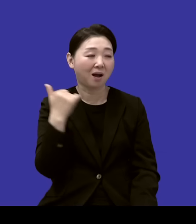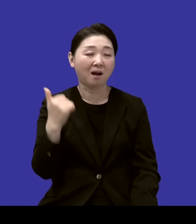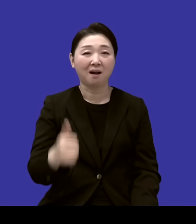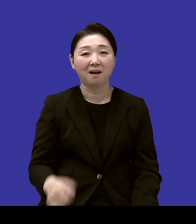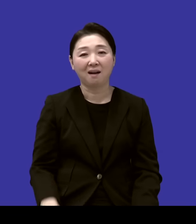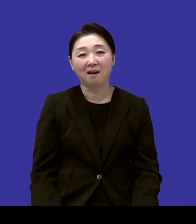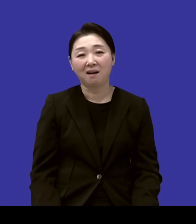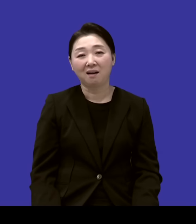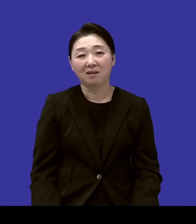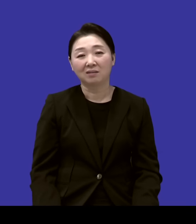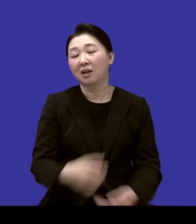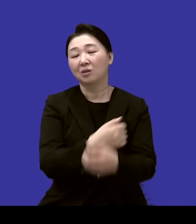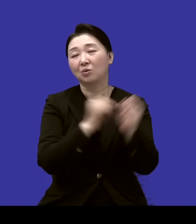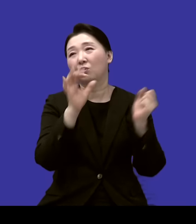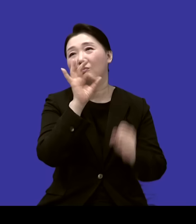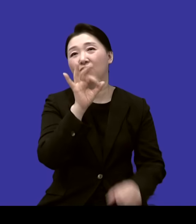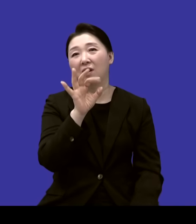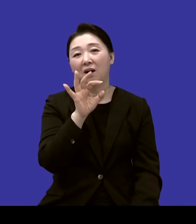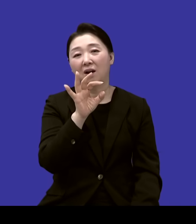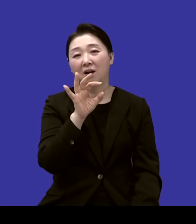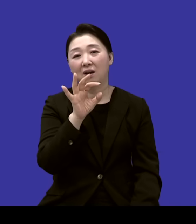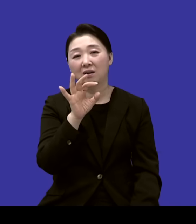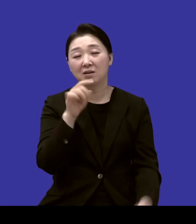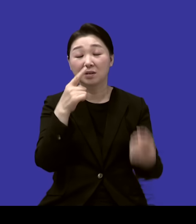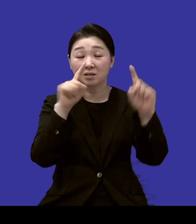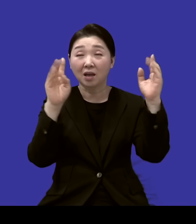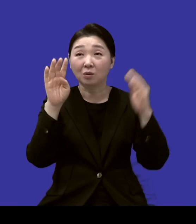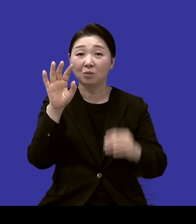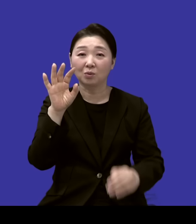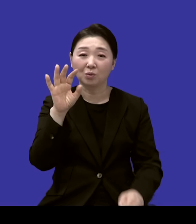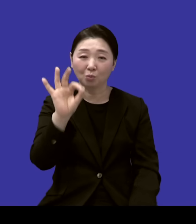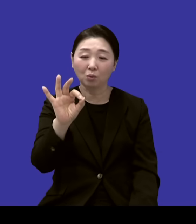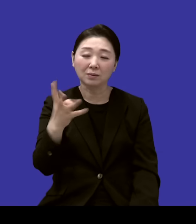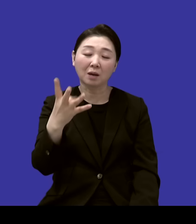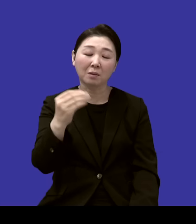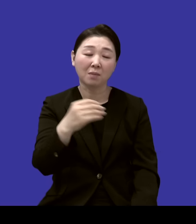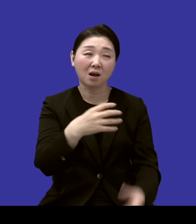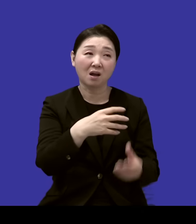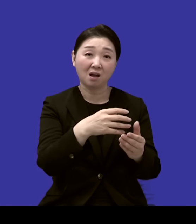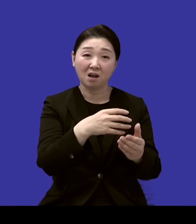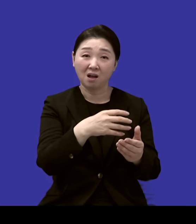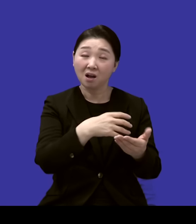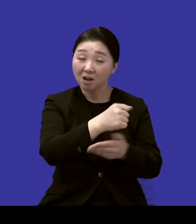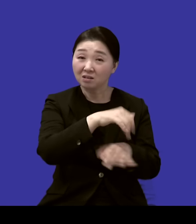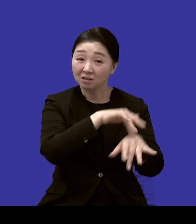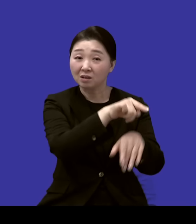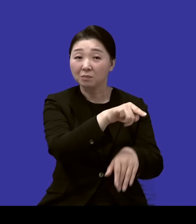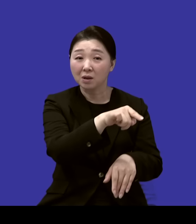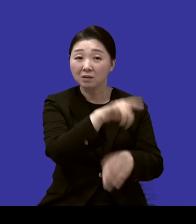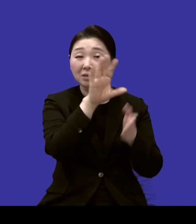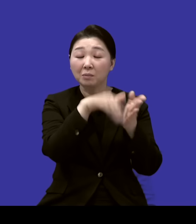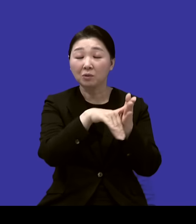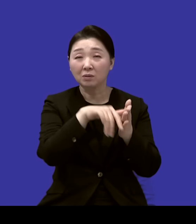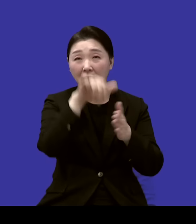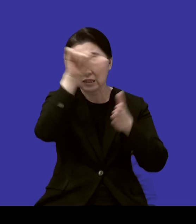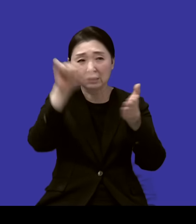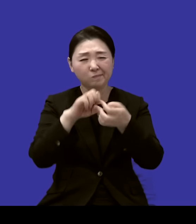같아. 네, 난 못해. 일단 네. 400만 원 그 대학 등록금에 대한 한이 있잖아요. 네, 너무 컸고 저는 그때부터 제 인생이 꼬였다고 생각했기 예.